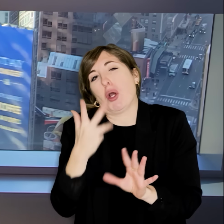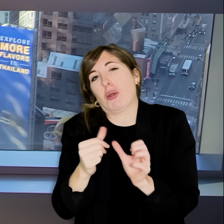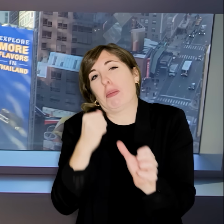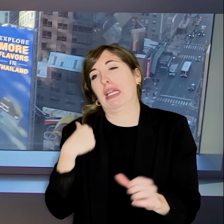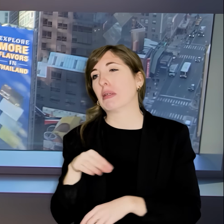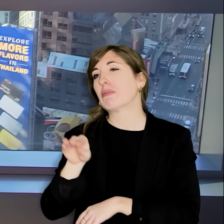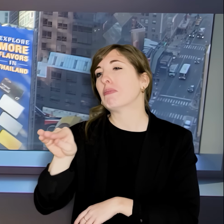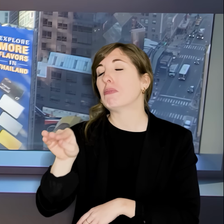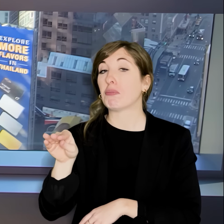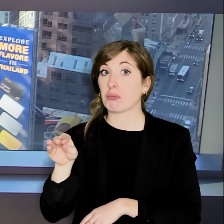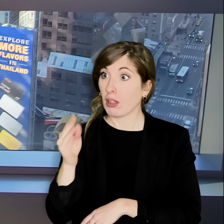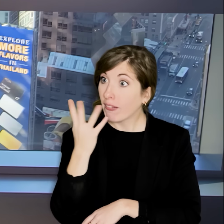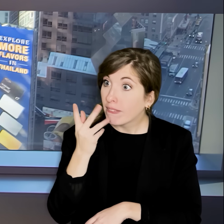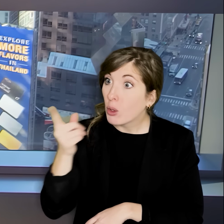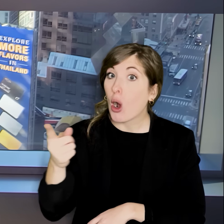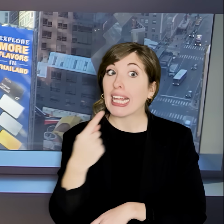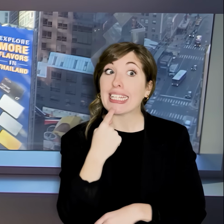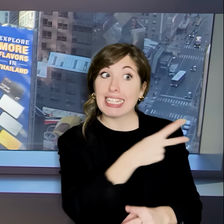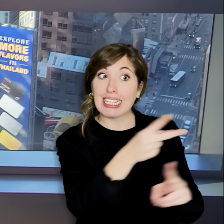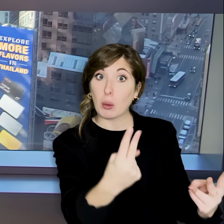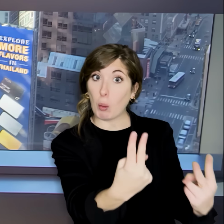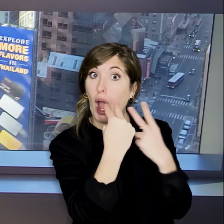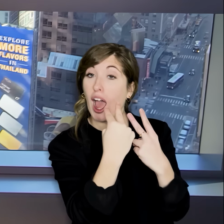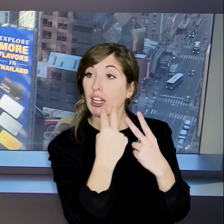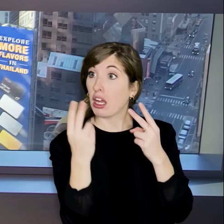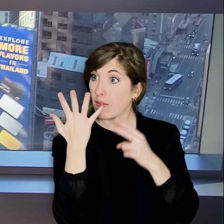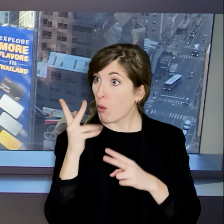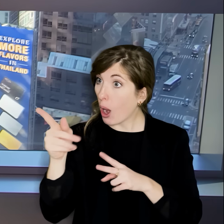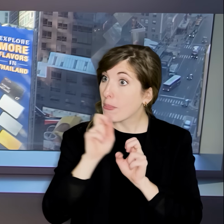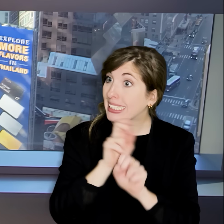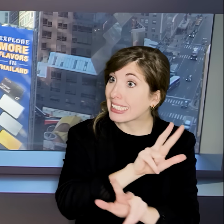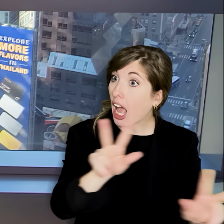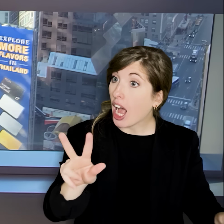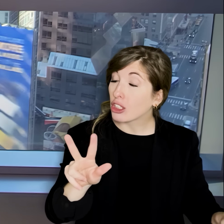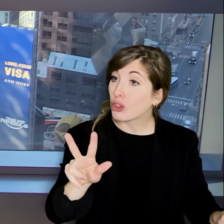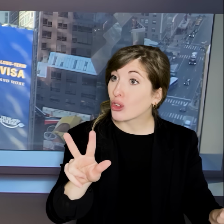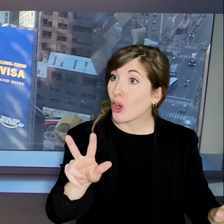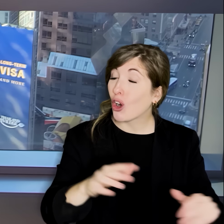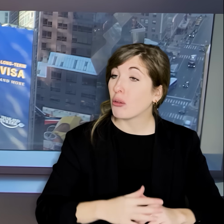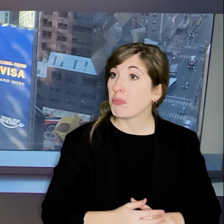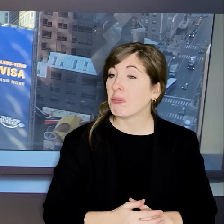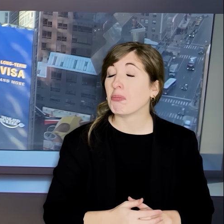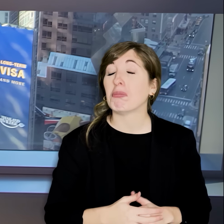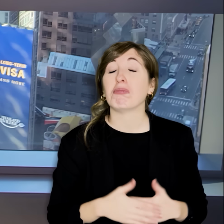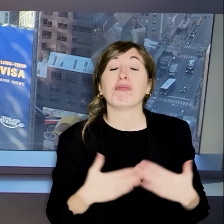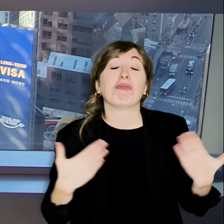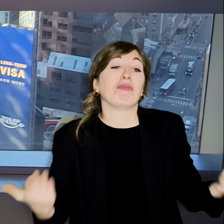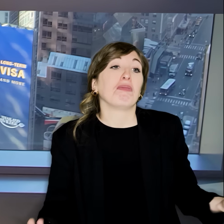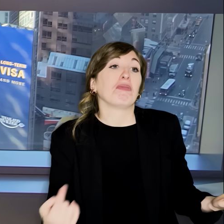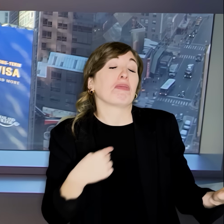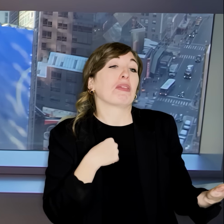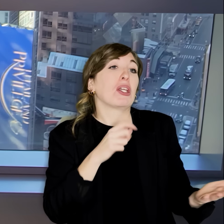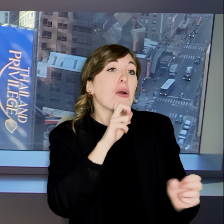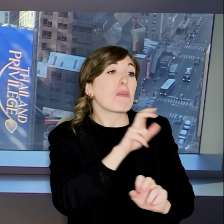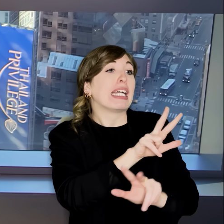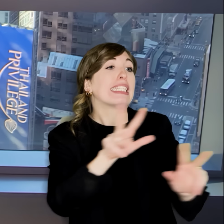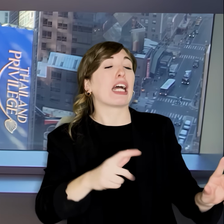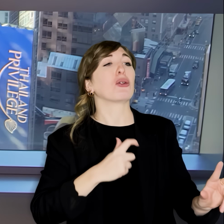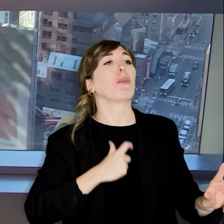un suo personale messaggio a chi ci sta guardando in questo momento Ma guardi il mio personale messaggio